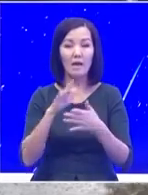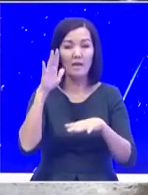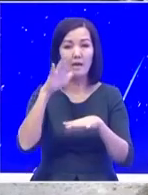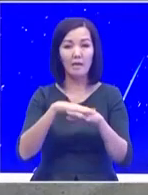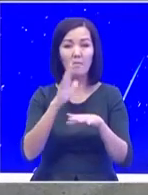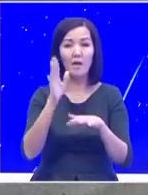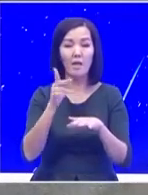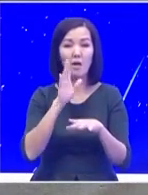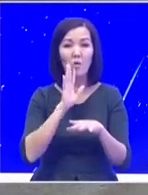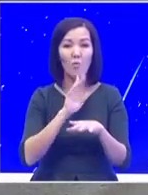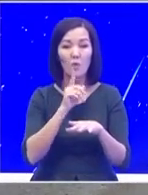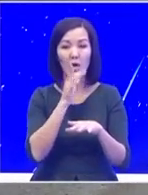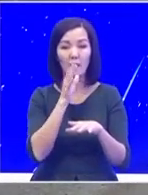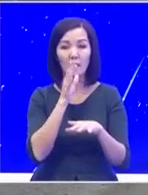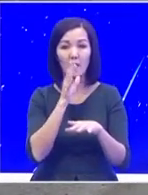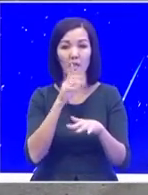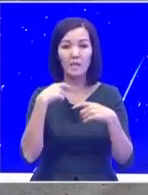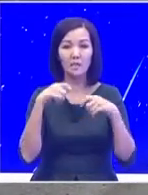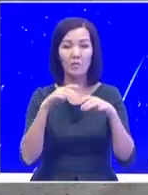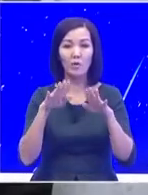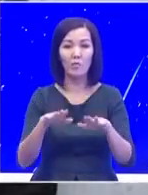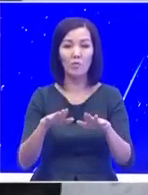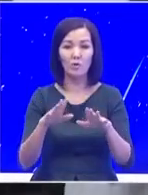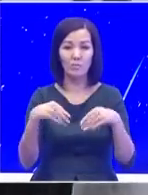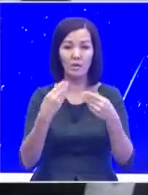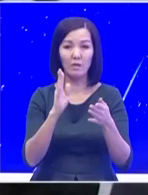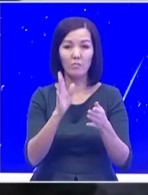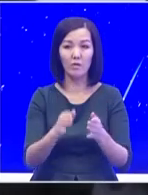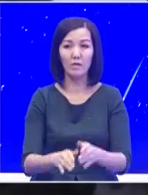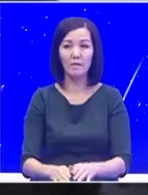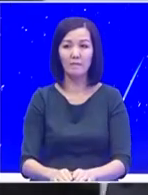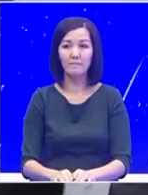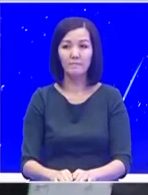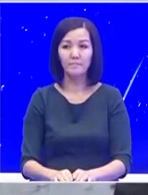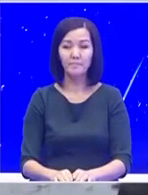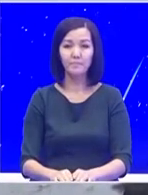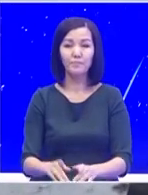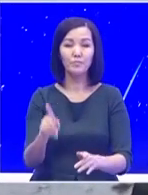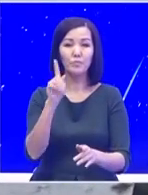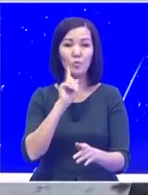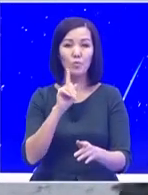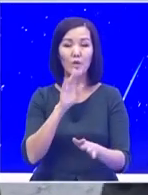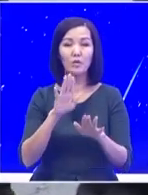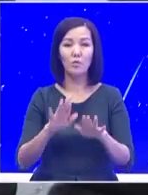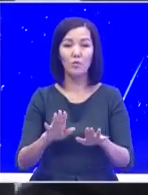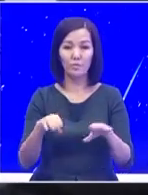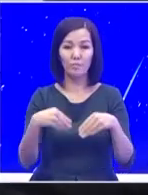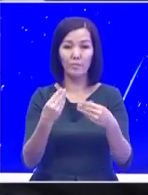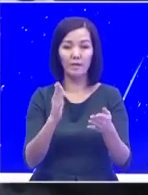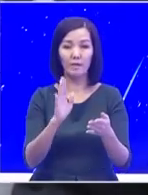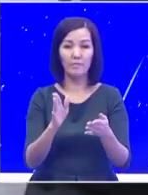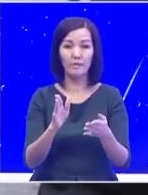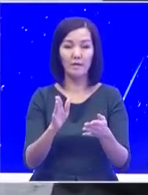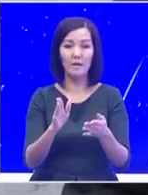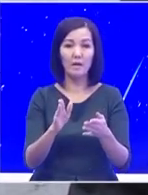уақытта олар орталықтан сауда орнын белгілейтін болады. Жәрмеңке типті уақытша орын жасап береміз. Ол орындарды